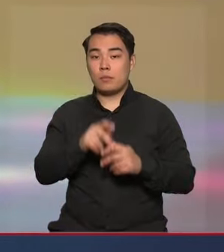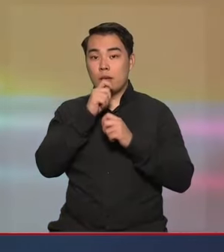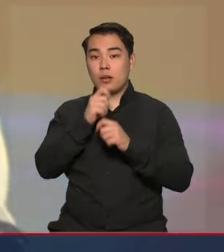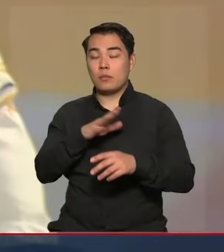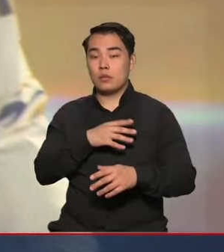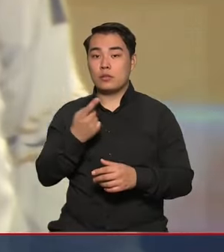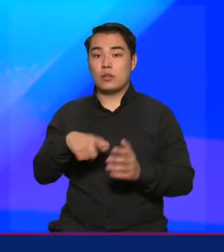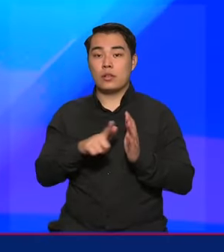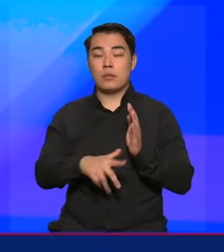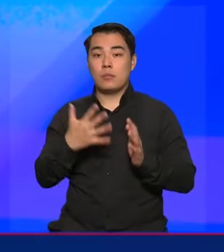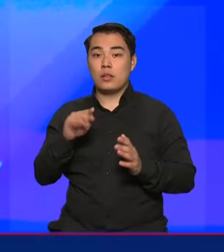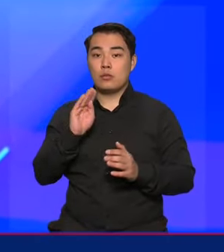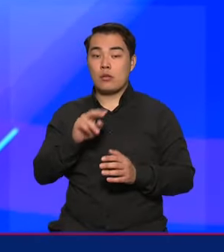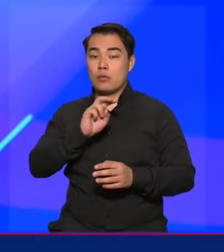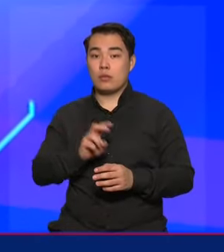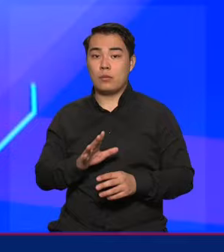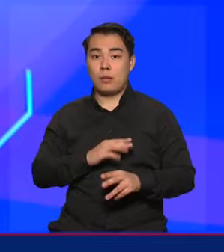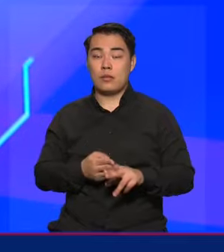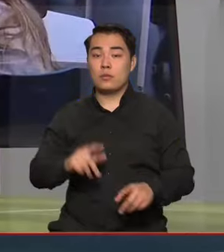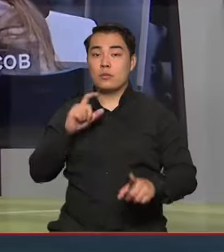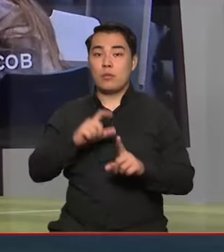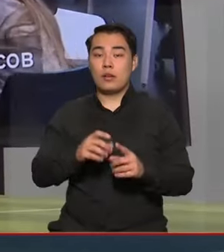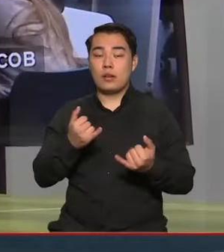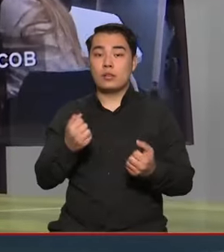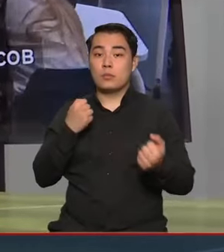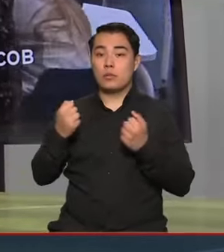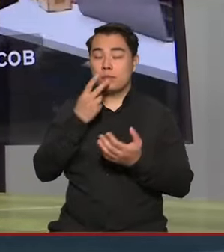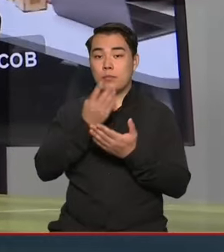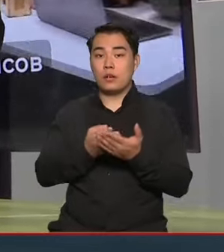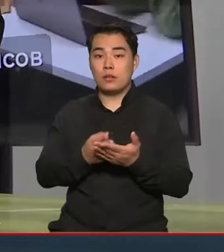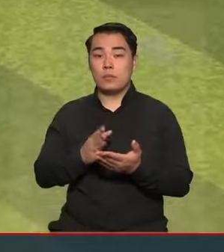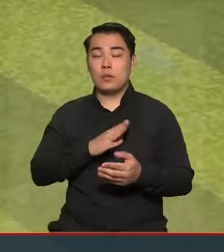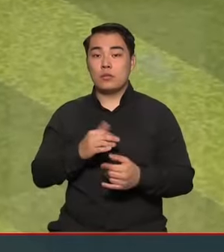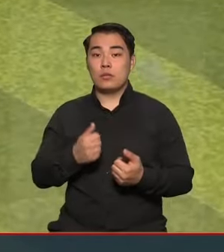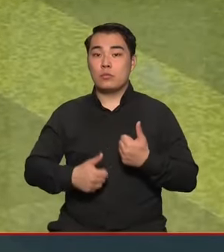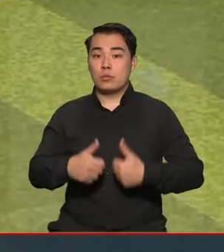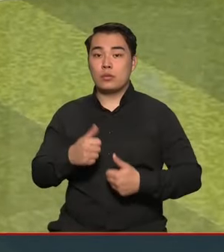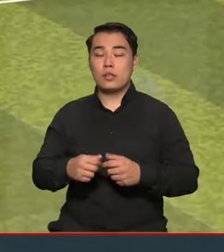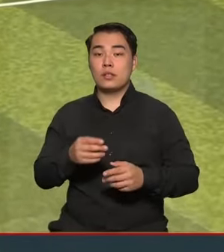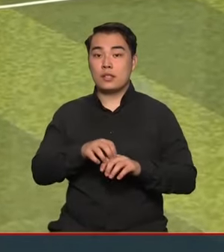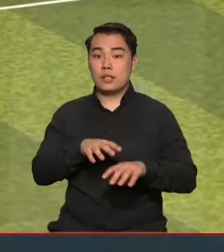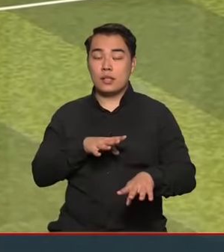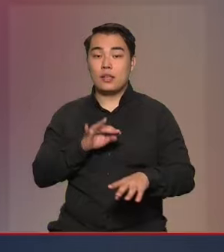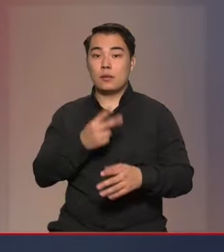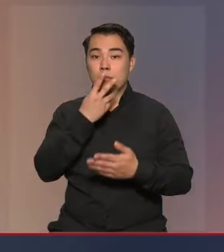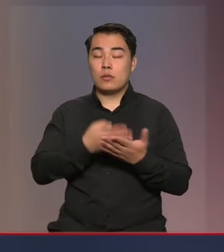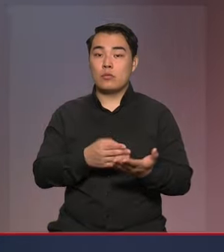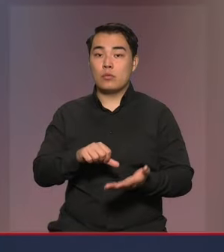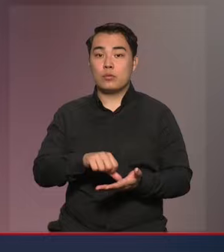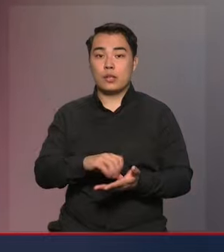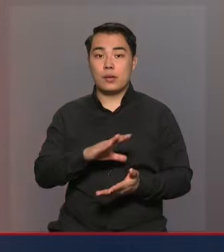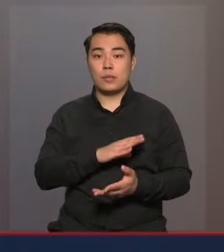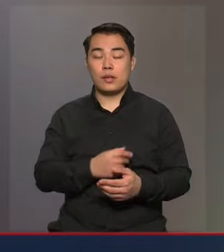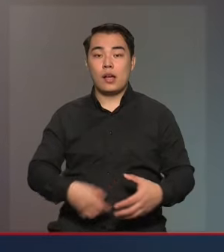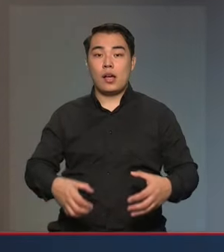– 175 000 долларов. К слову, мультиспортивный турнир был в новинку не только для зрителя, но и даже для некоторых участников.